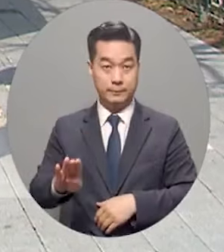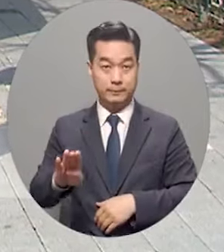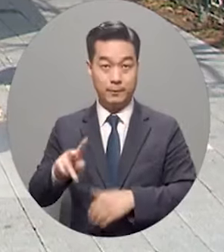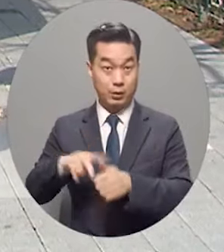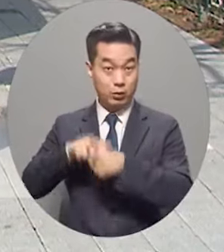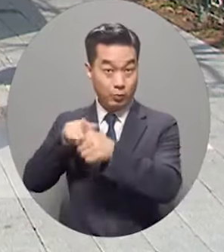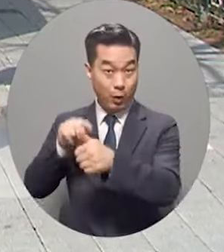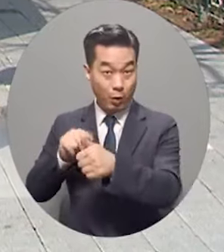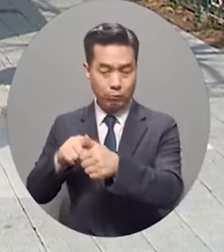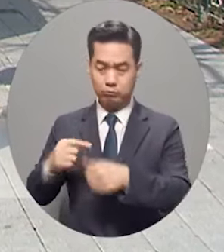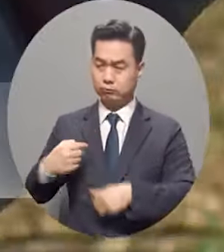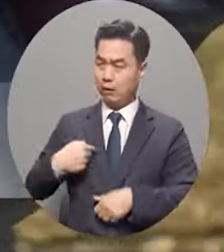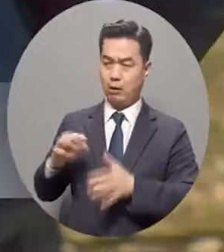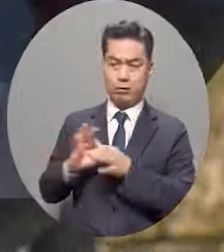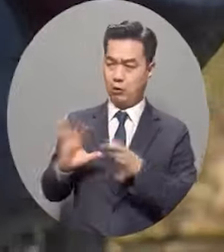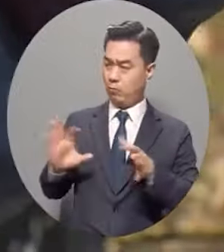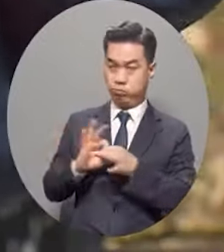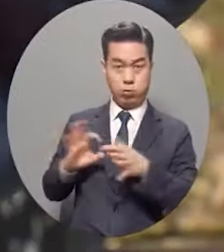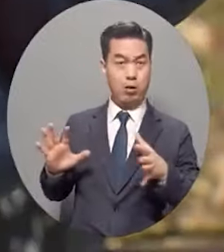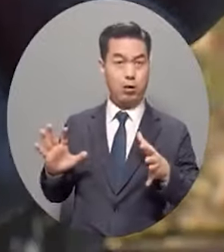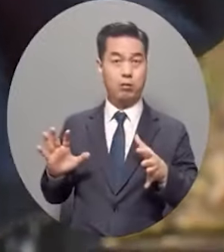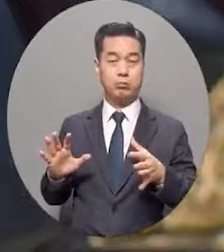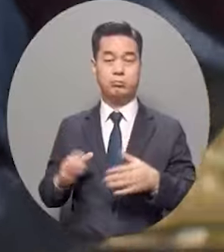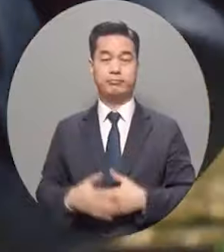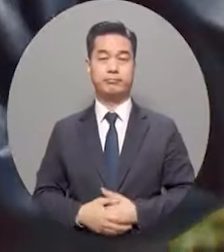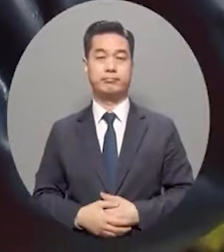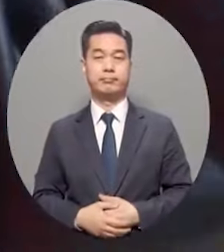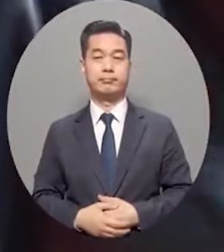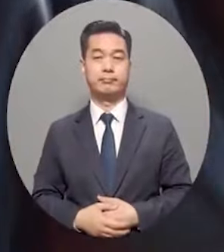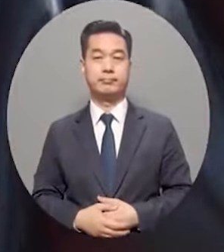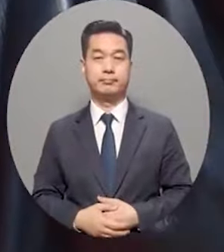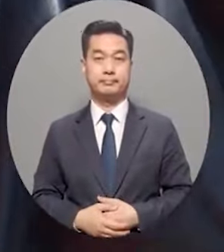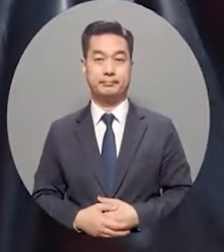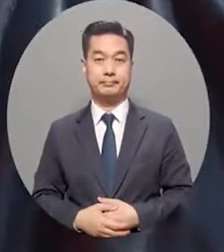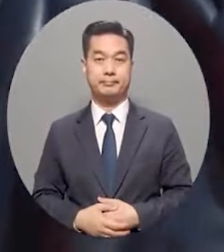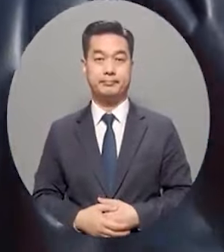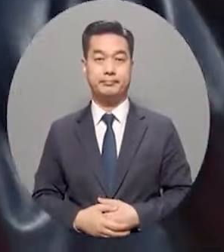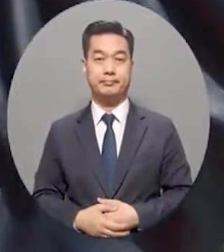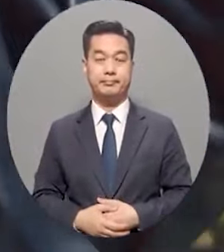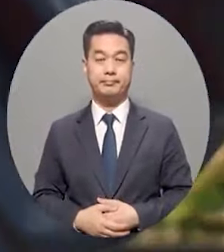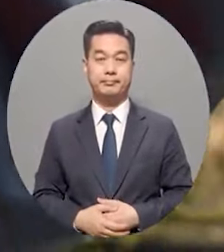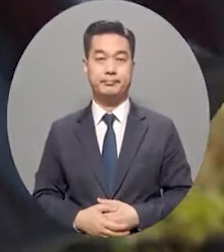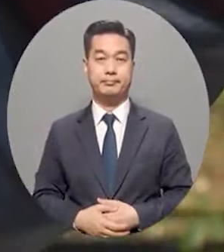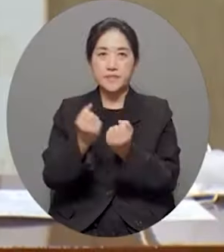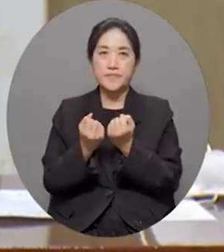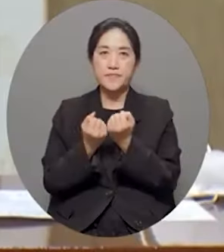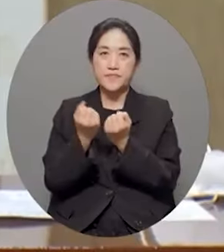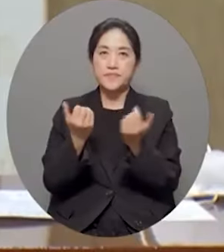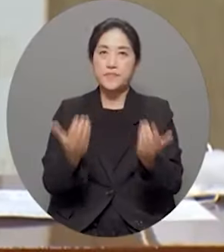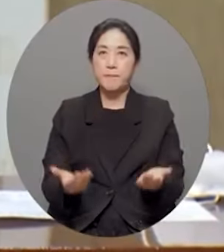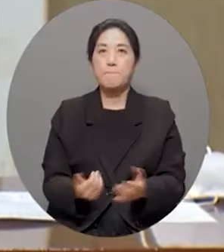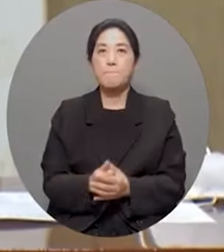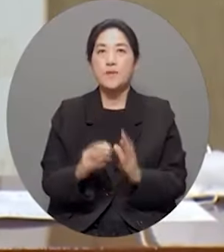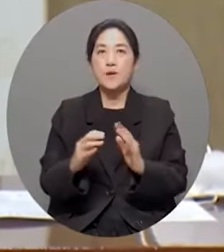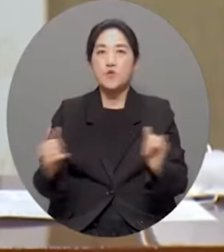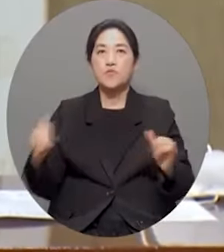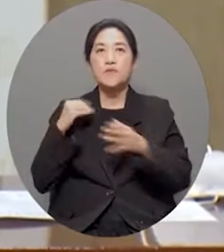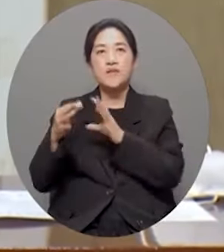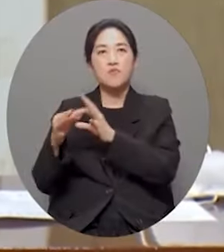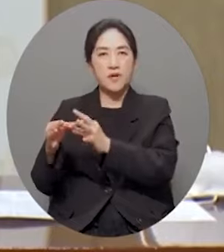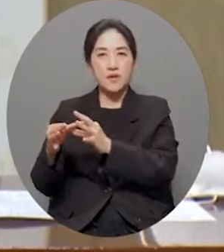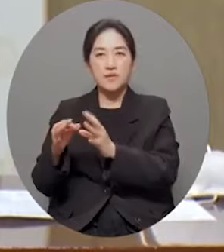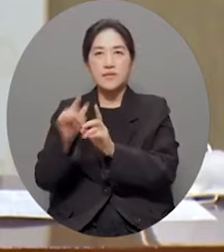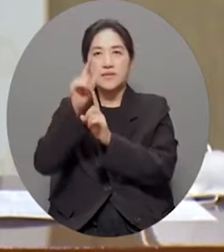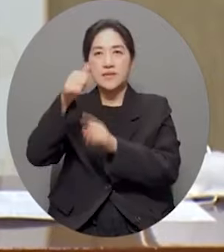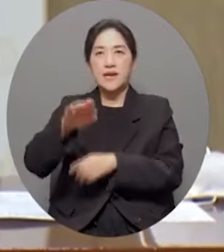측은 자신과는 무관한 일이라고 밝혔습니다. MBC 뉴스 조민입니다. 국민의힘 소속 이갑준